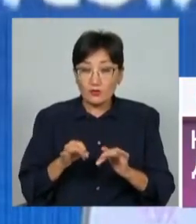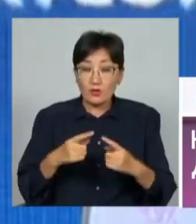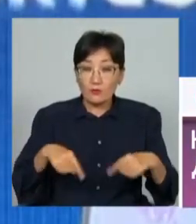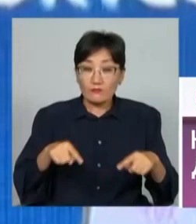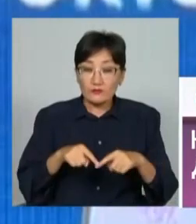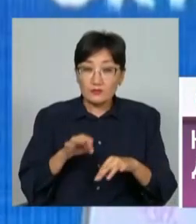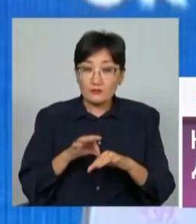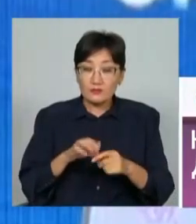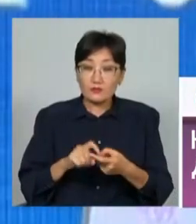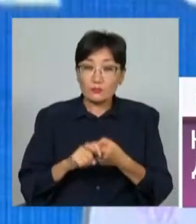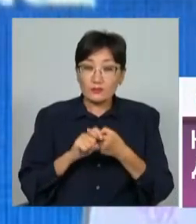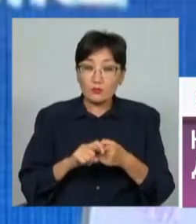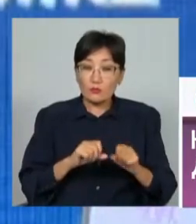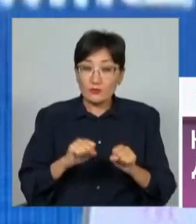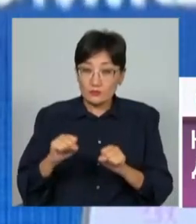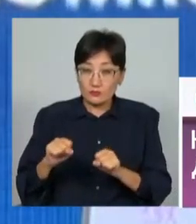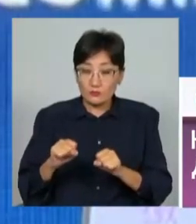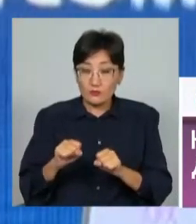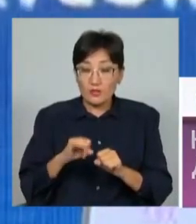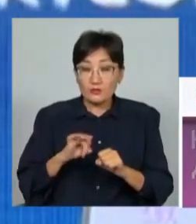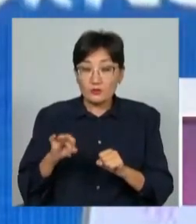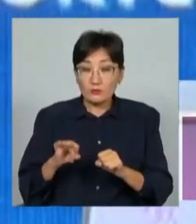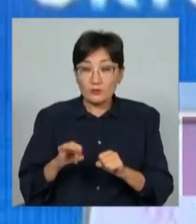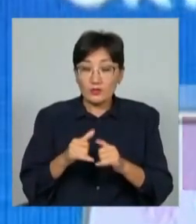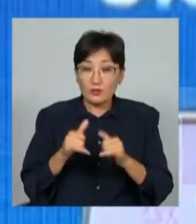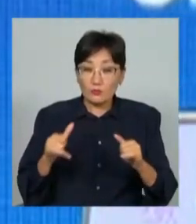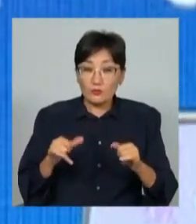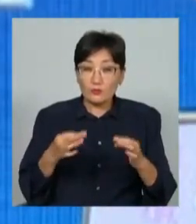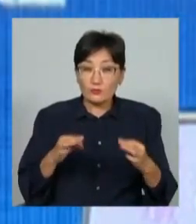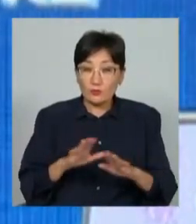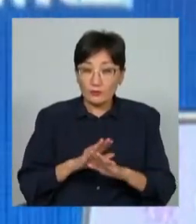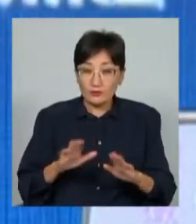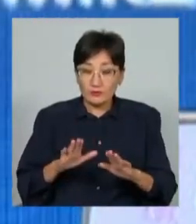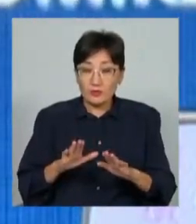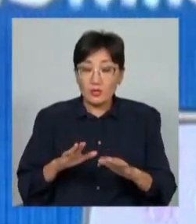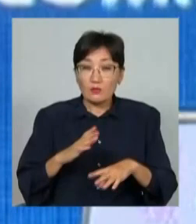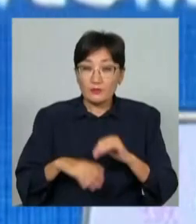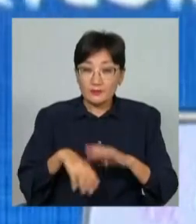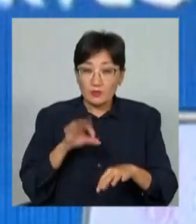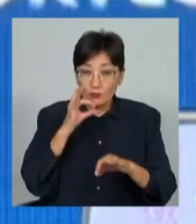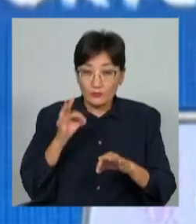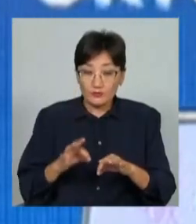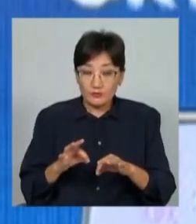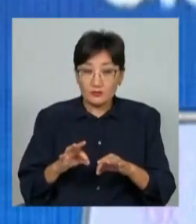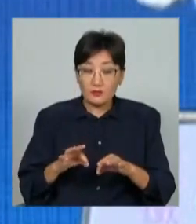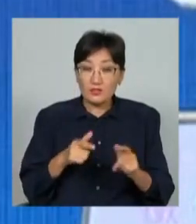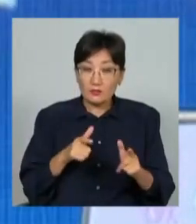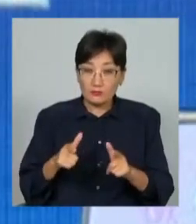пункттерінде коронавирус инфекцияның алдын алуын және оның таралуына жол бермеудің практикалық тәжірибесі